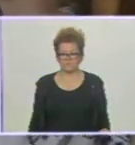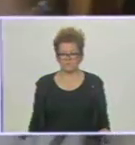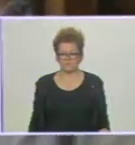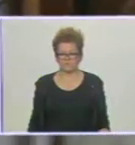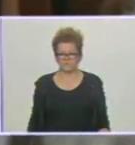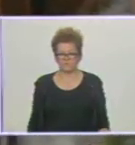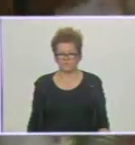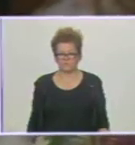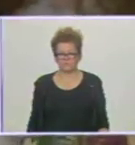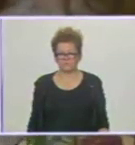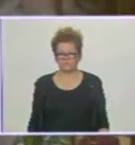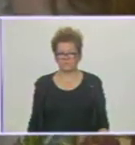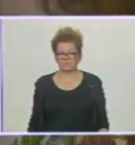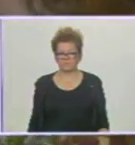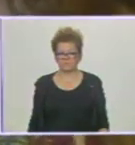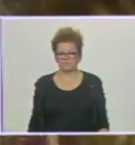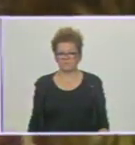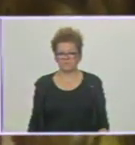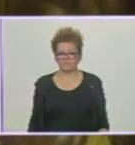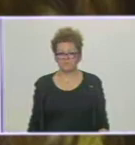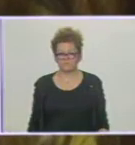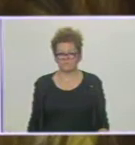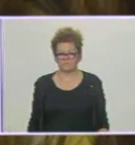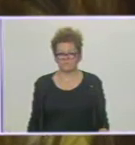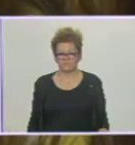Mergea cu durma la